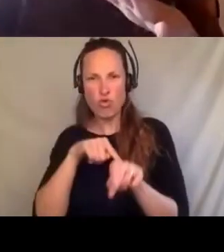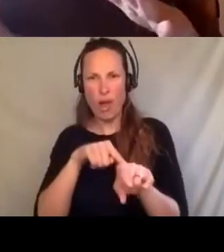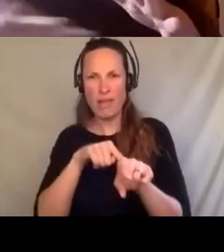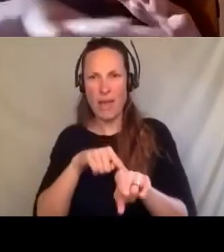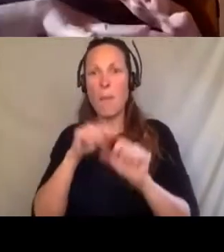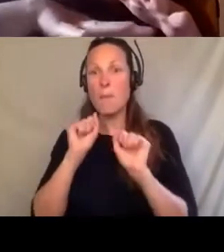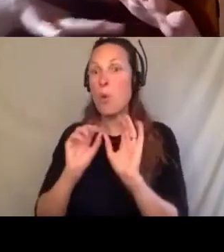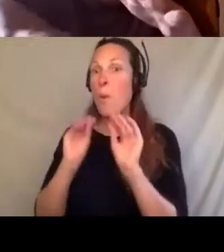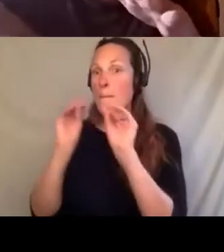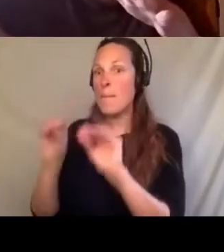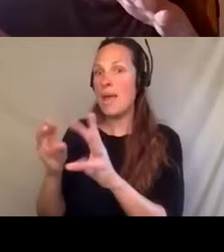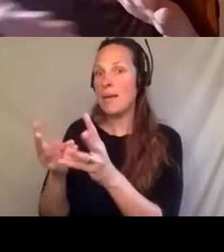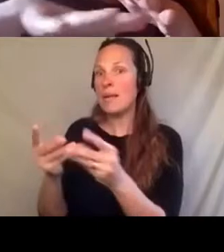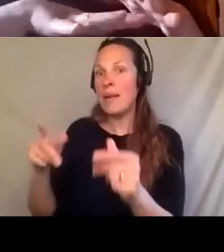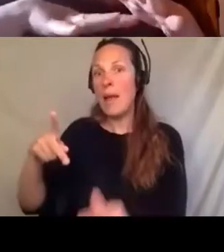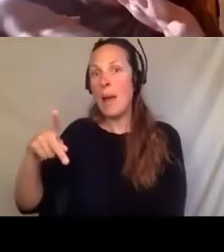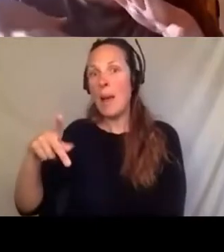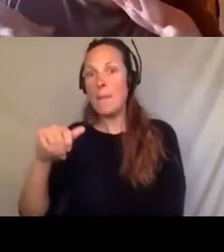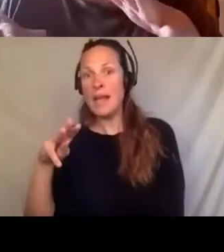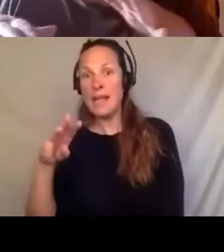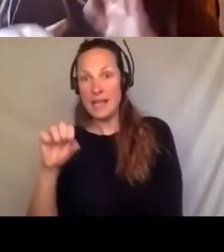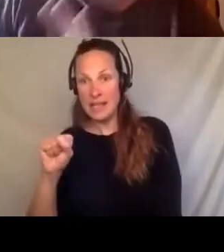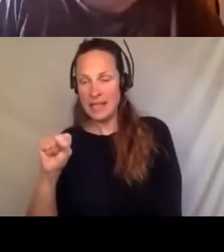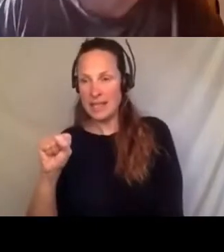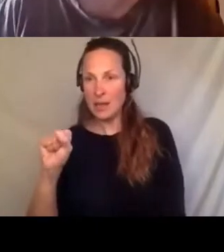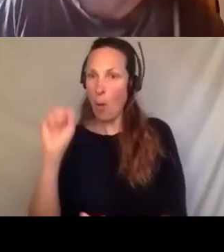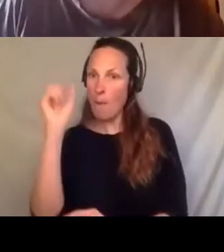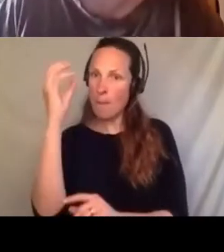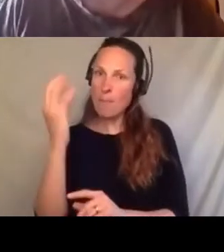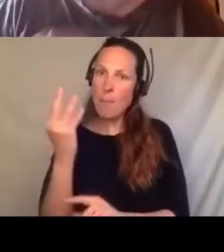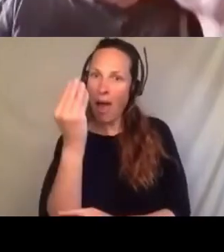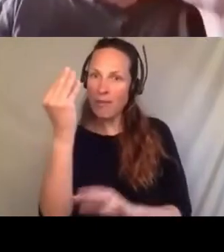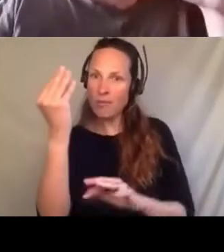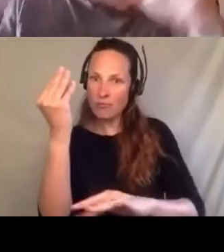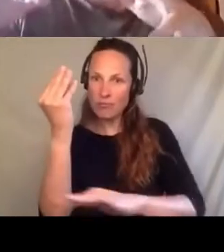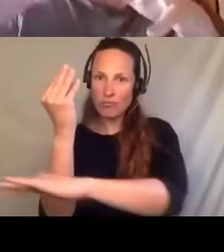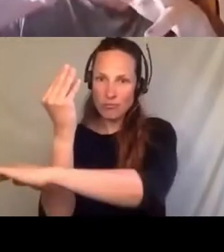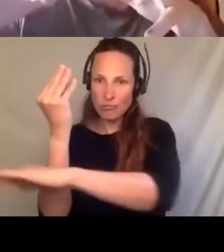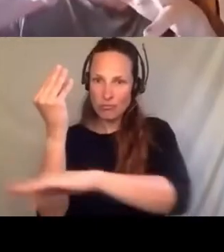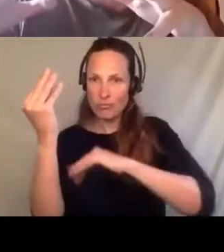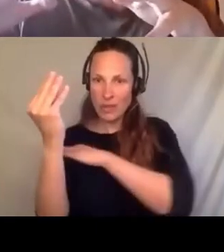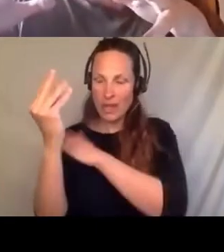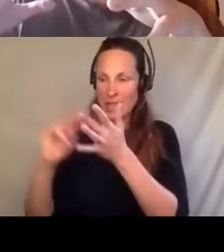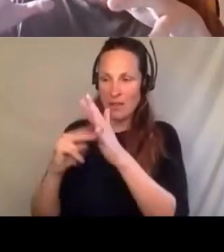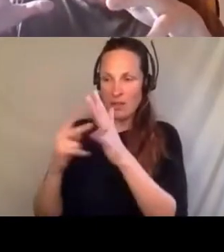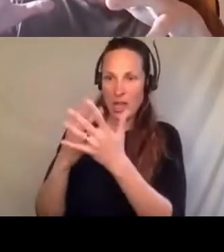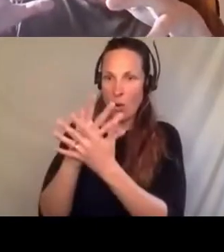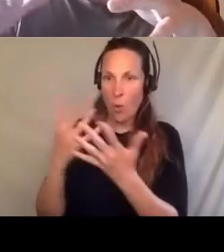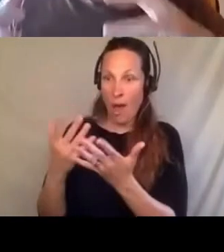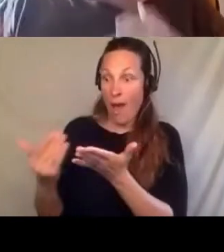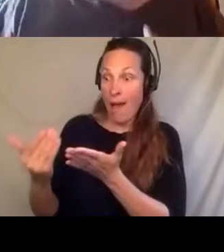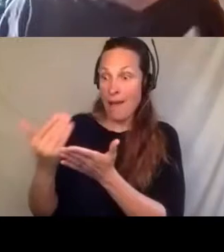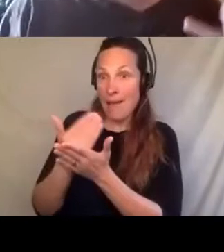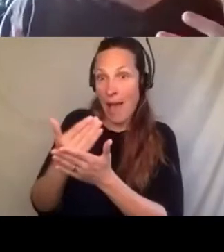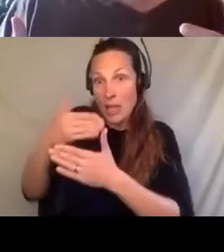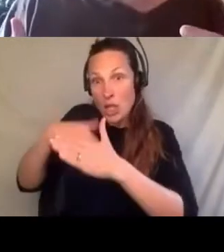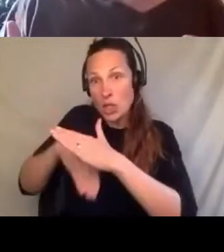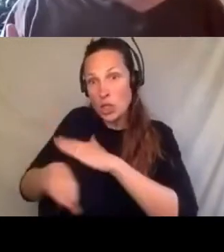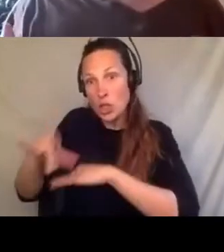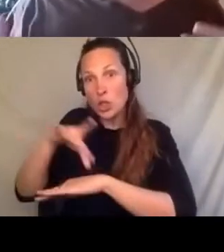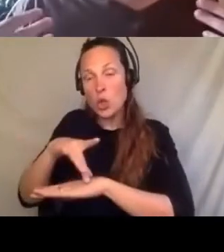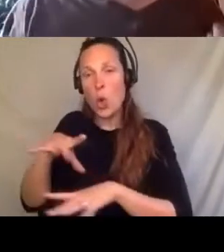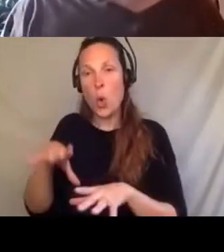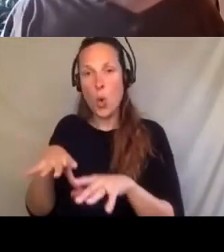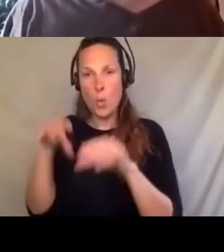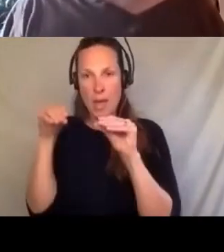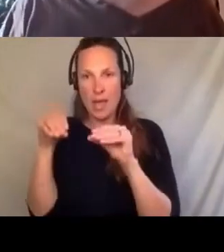paillis à la base du plant. Et puis ça, ce que ça fait, c'est que ça aide à garder l'humidité. Puis on se rappelle, cette plante-là,